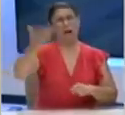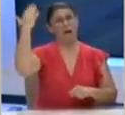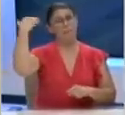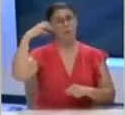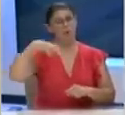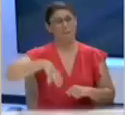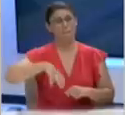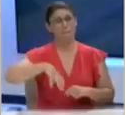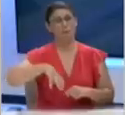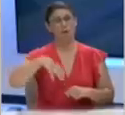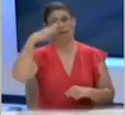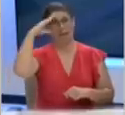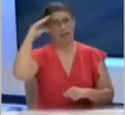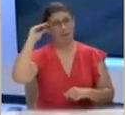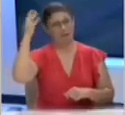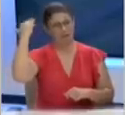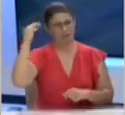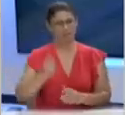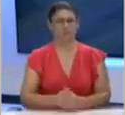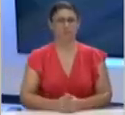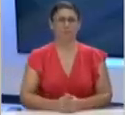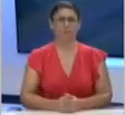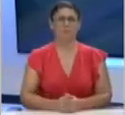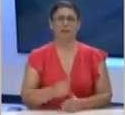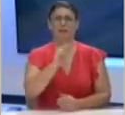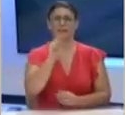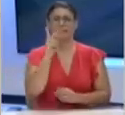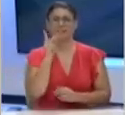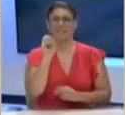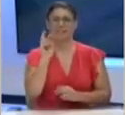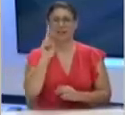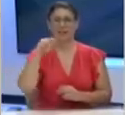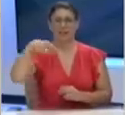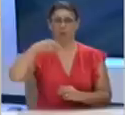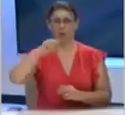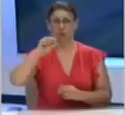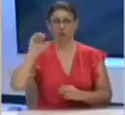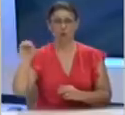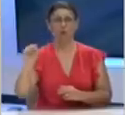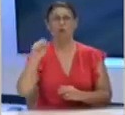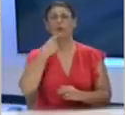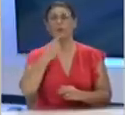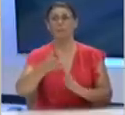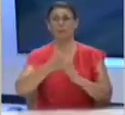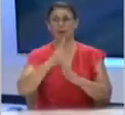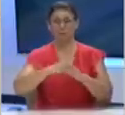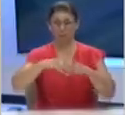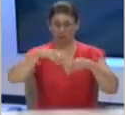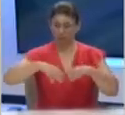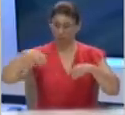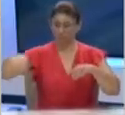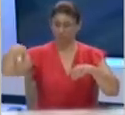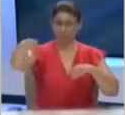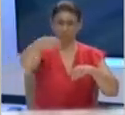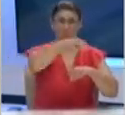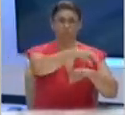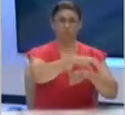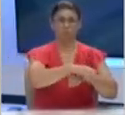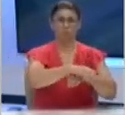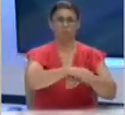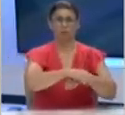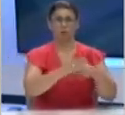Κέρτσος σημείωσε 15 παράλληλες εστίες στη Δαδιά. Ο αρμόδιος υπουργός, ο κύριος Κικίλιας, που τη